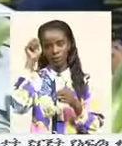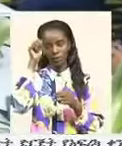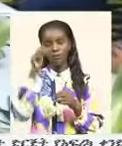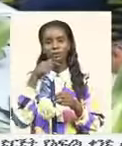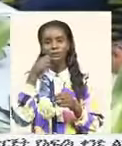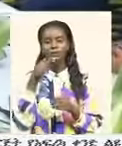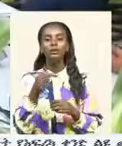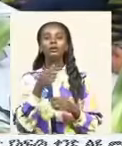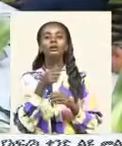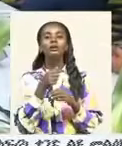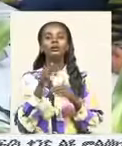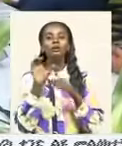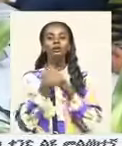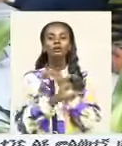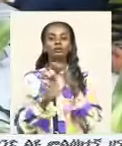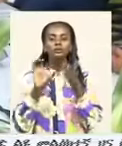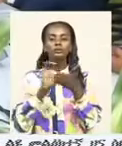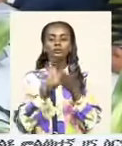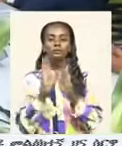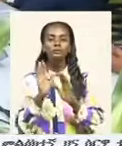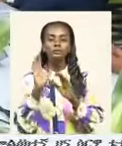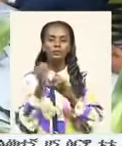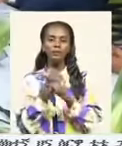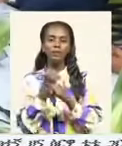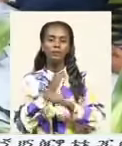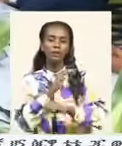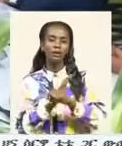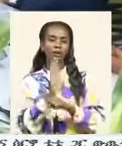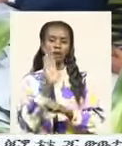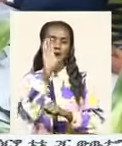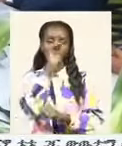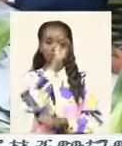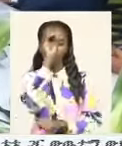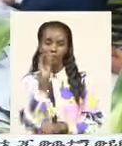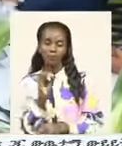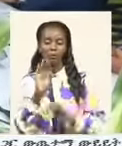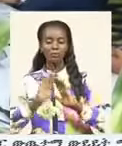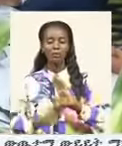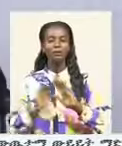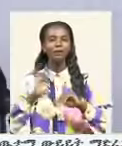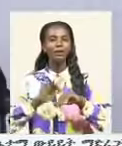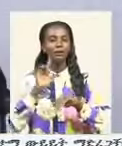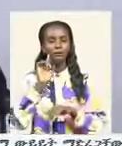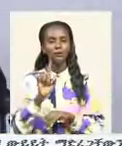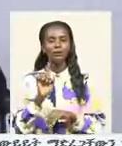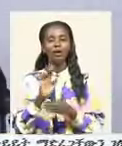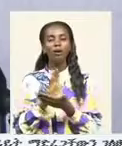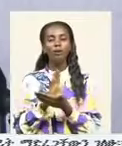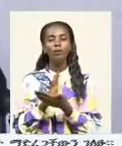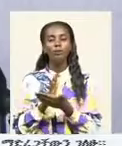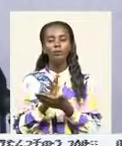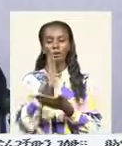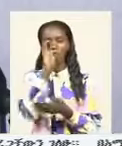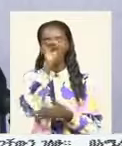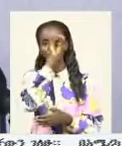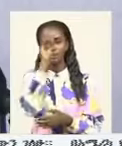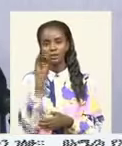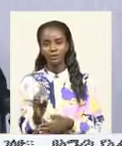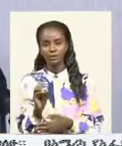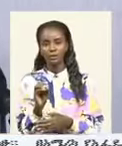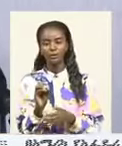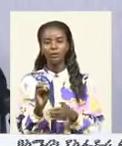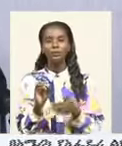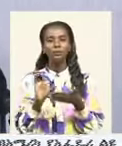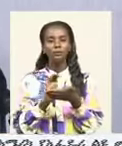እንዳስታወቁት የአገሪቱ አምራች ኢንዱስትሪዎች የማምረት አቅማቸው 50% በታች ላይ ናቸው። አማካኙ 50%